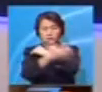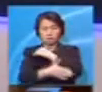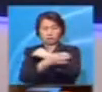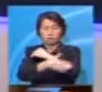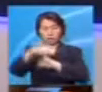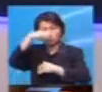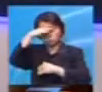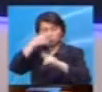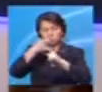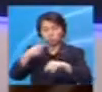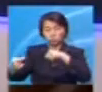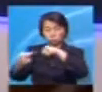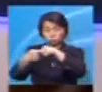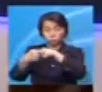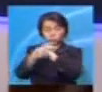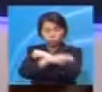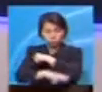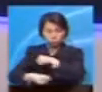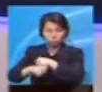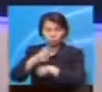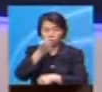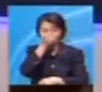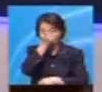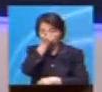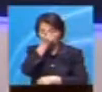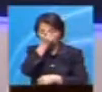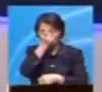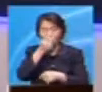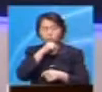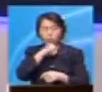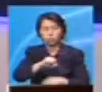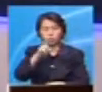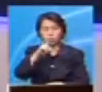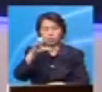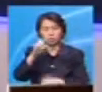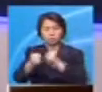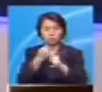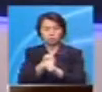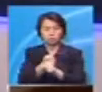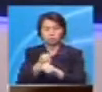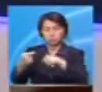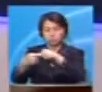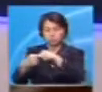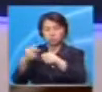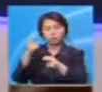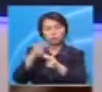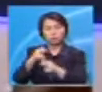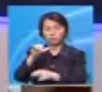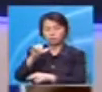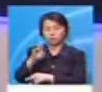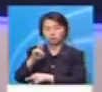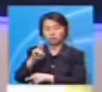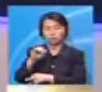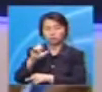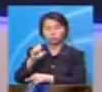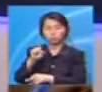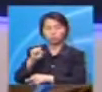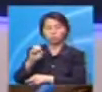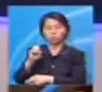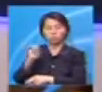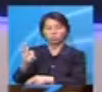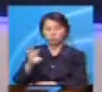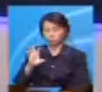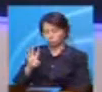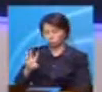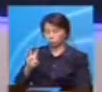Johor daripada tuduhan mencuri sumbu badak berusia 100 tahun tertuduh yusof Sharif 47 tahun didakwa